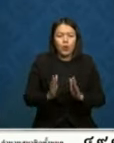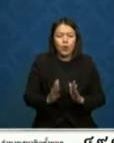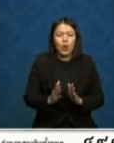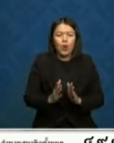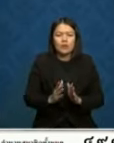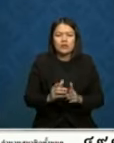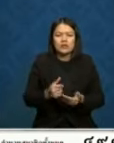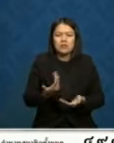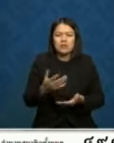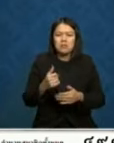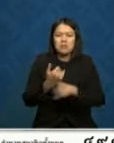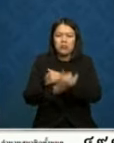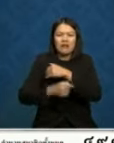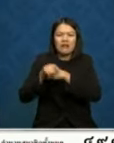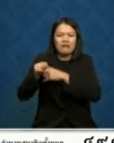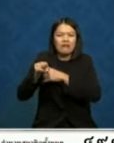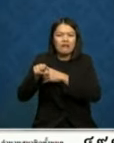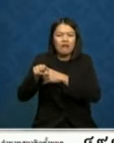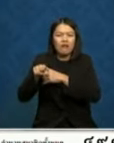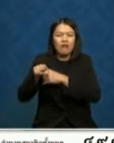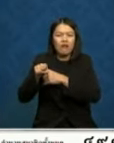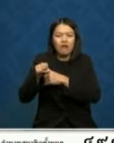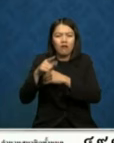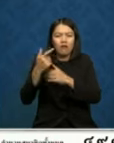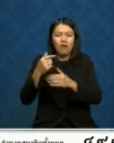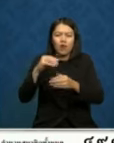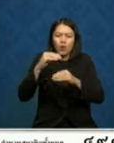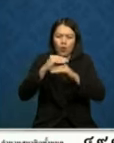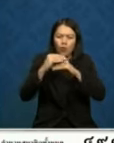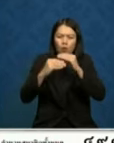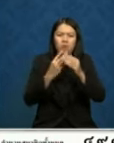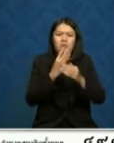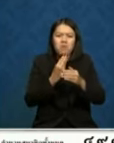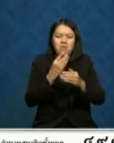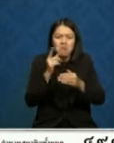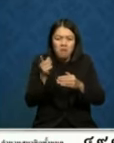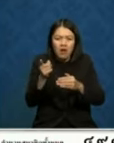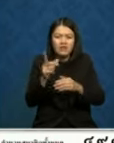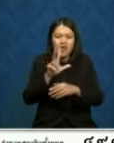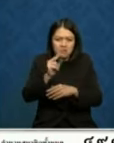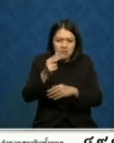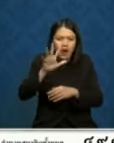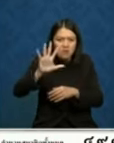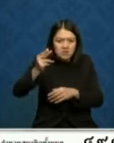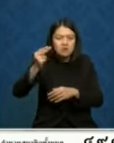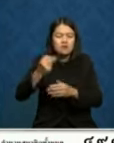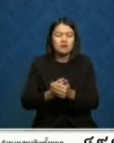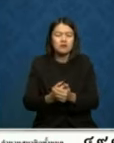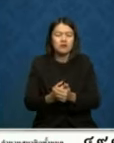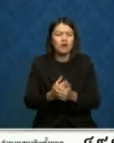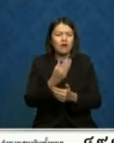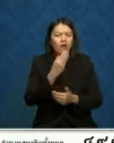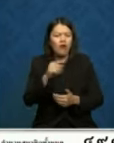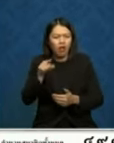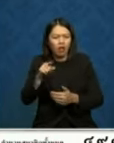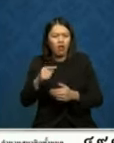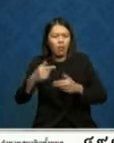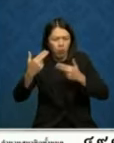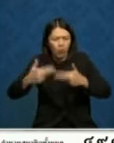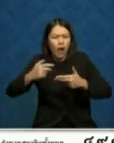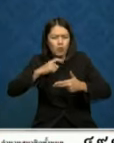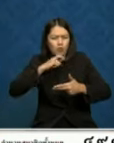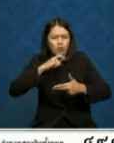านที่อิสราเอลเพิ่มขึ้นครับเพิ่มโควต้าแรงงานอิสราเอลจาก 30,000 เป็น 50,000 ครับท่านประธานครับในขณะที่อิสราเอลยังมีภัยสงคร